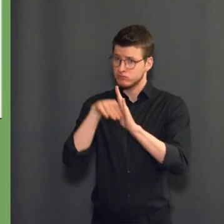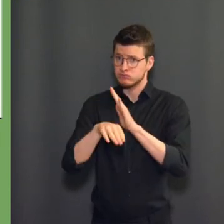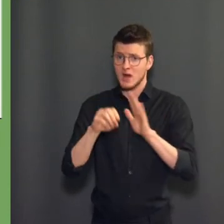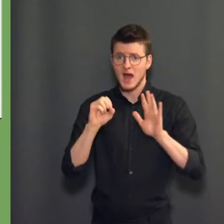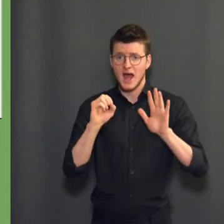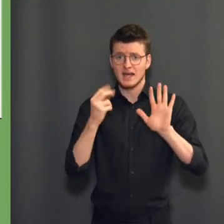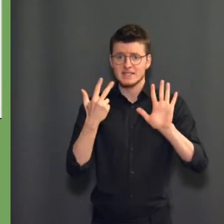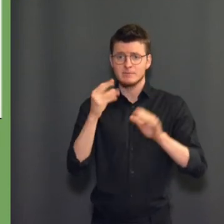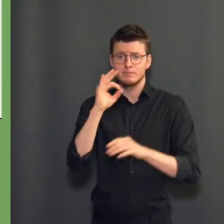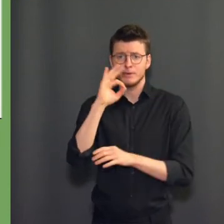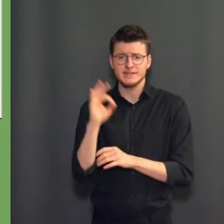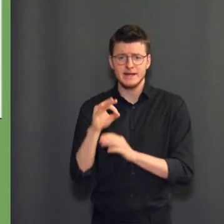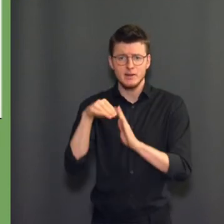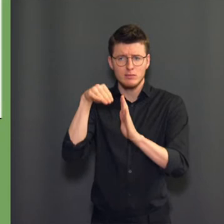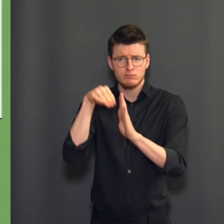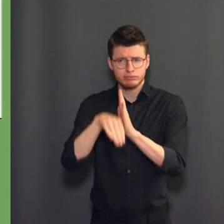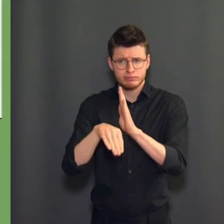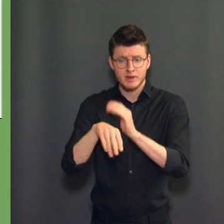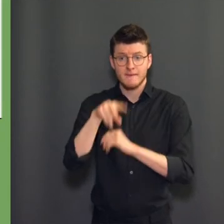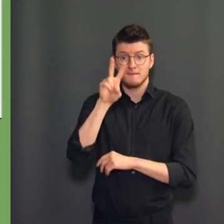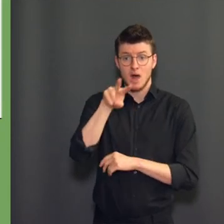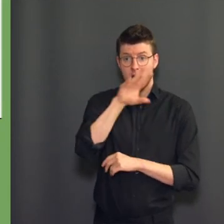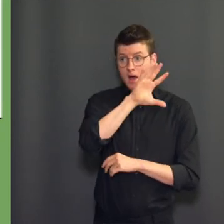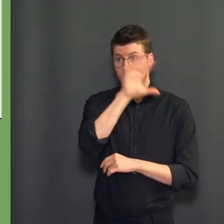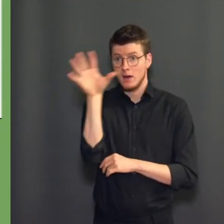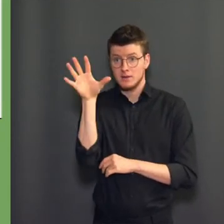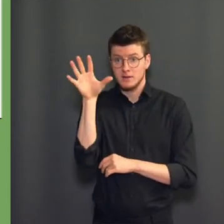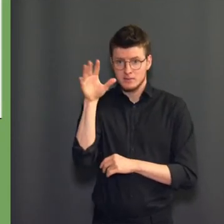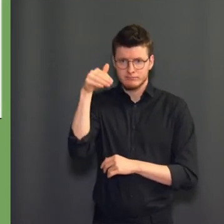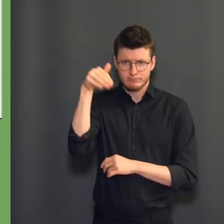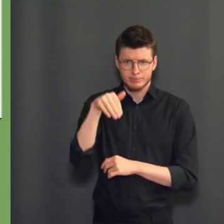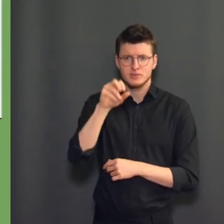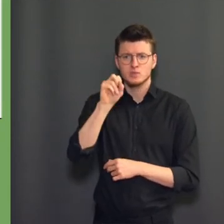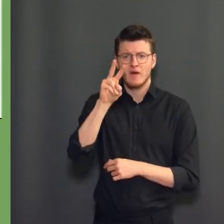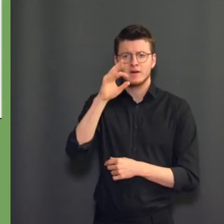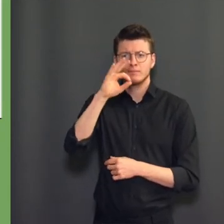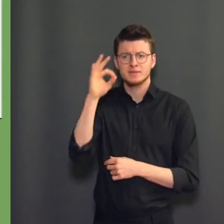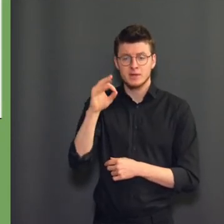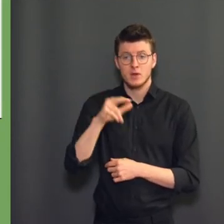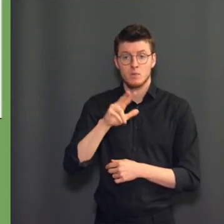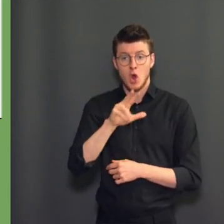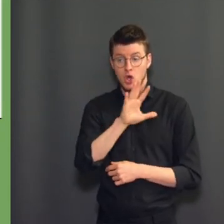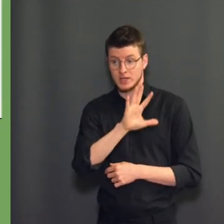tot -12% in Vlaanderen en -5% in Wallonië.